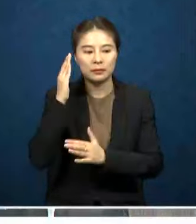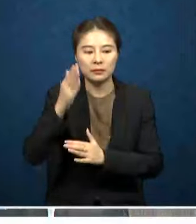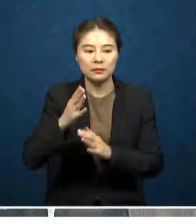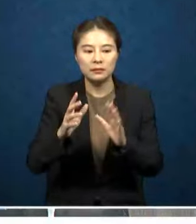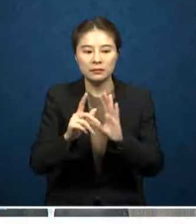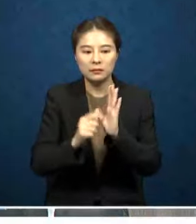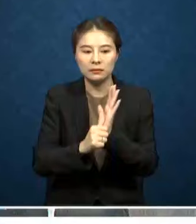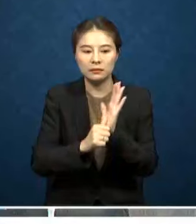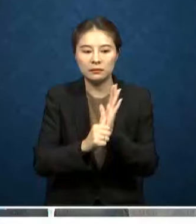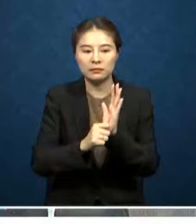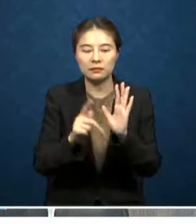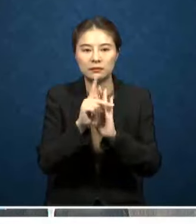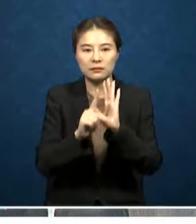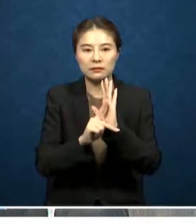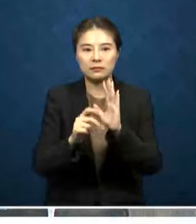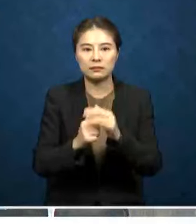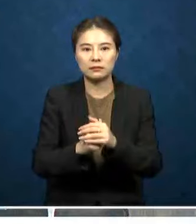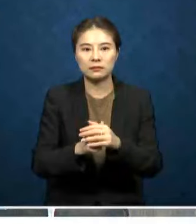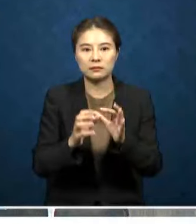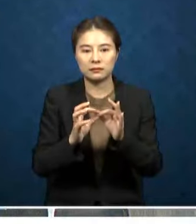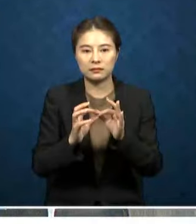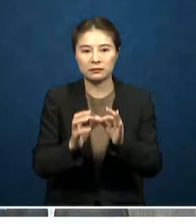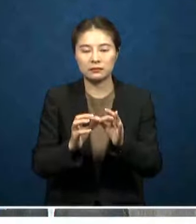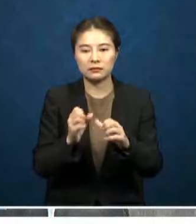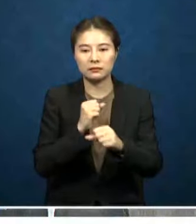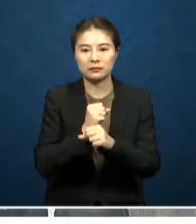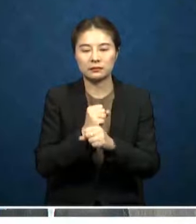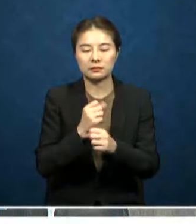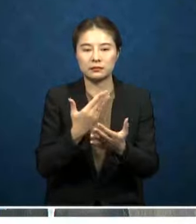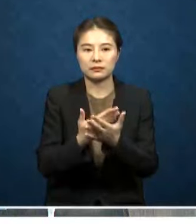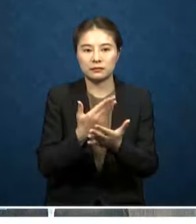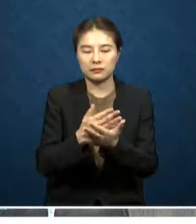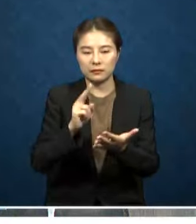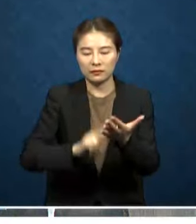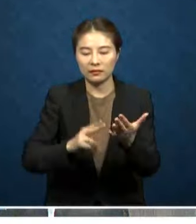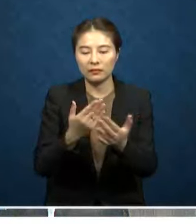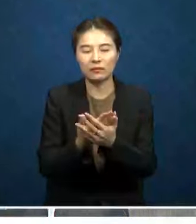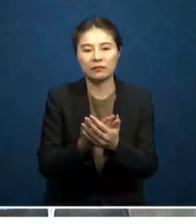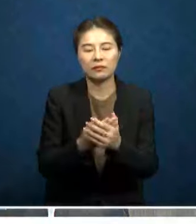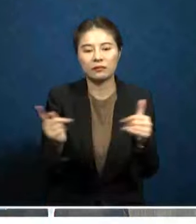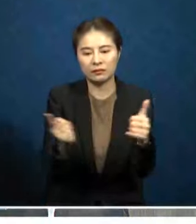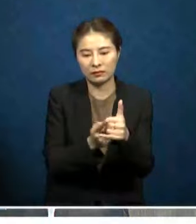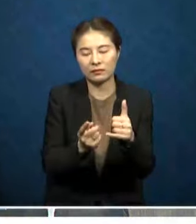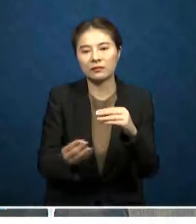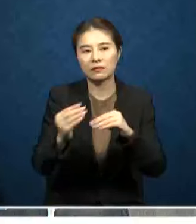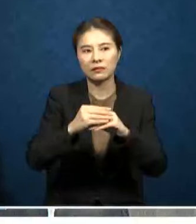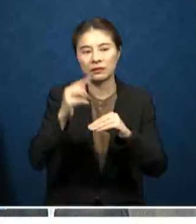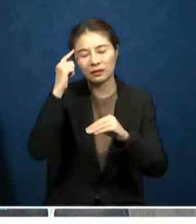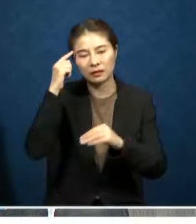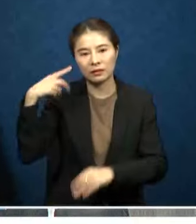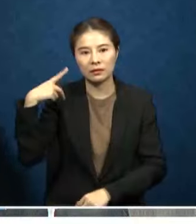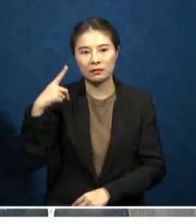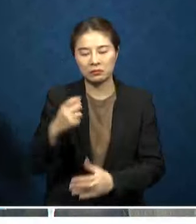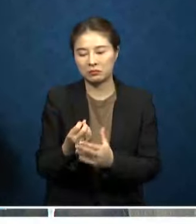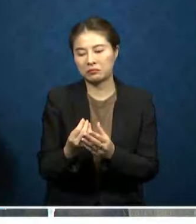ไขกฎหมายต่อให้ไปปรับปรงเรื่องของค่าปรับอะไรต่างๆเนี่ยถามว่าจะมีประโยชน์อะไร